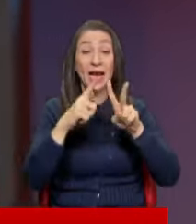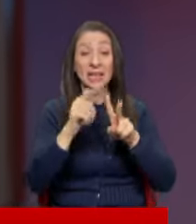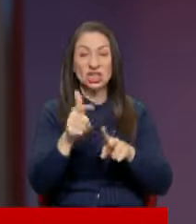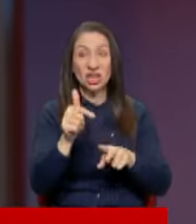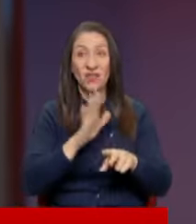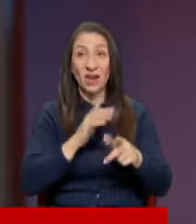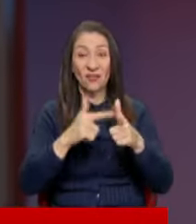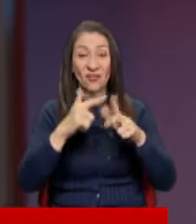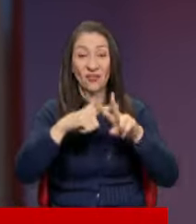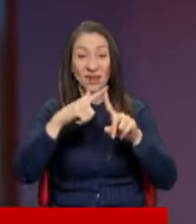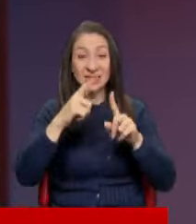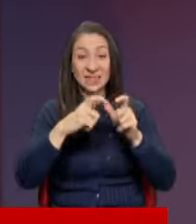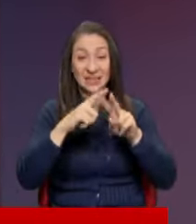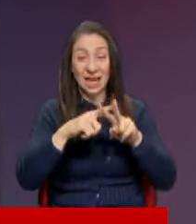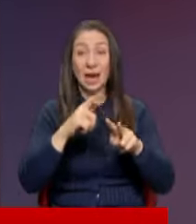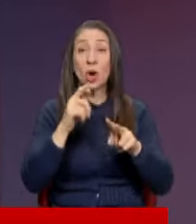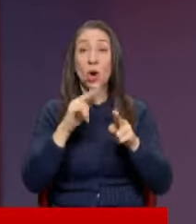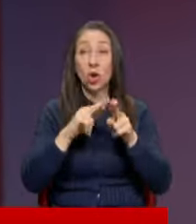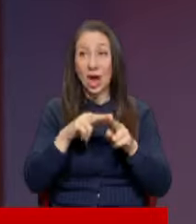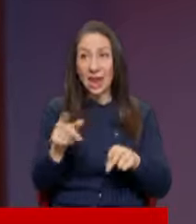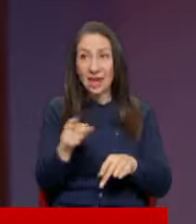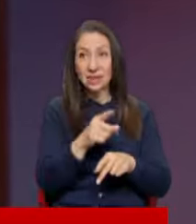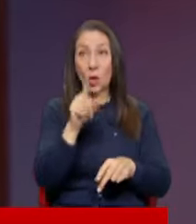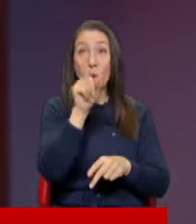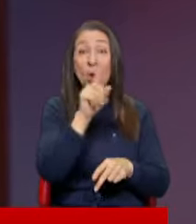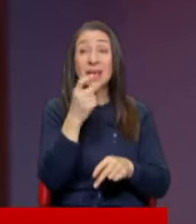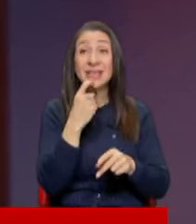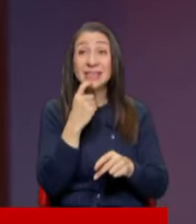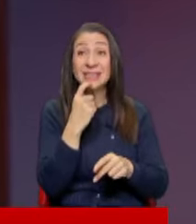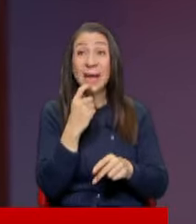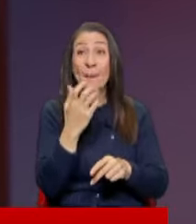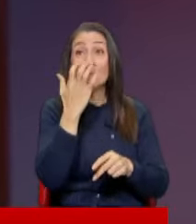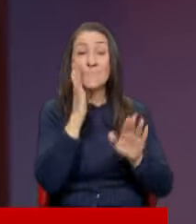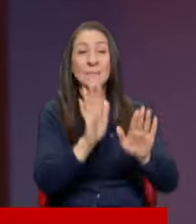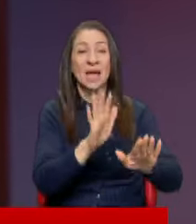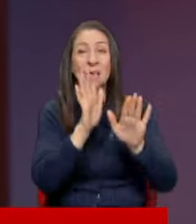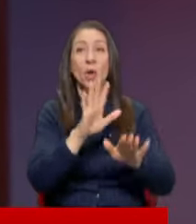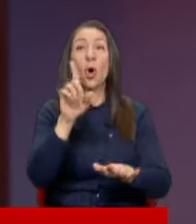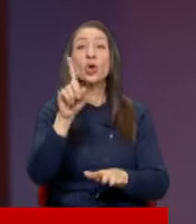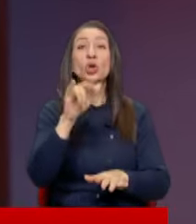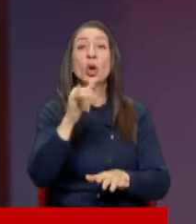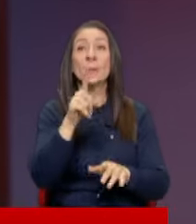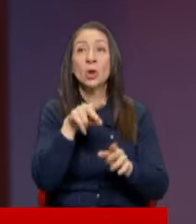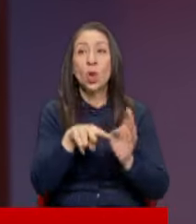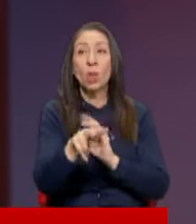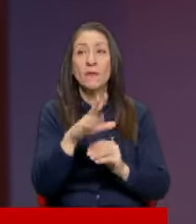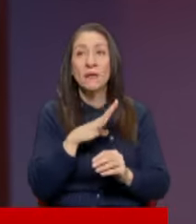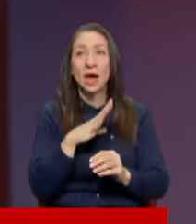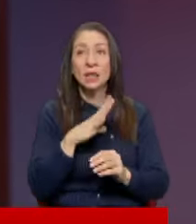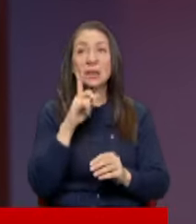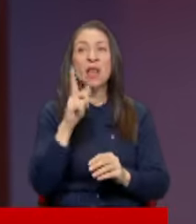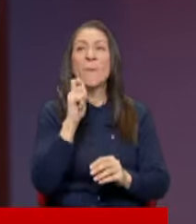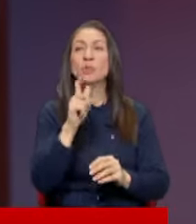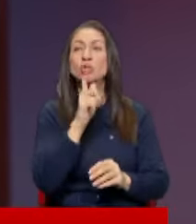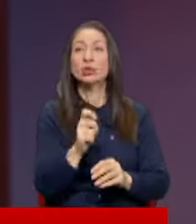Evet Fatsa islamdağ ile Korgan ilçesi arasında 10 yıldır bekleyen 10 kilometre bir yol var namus